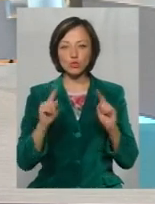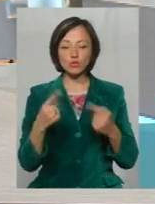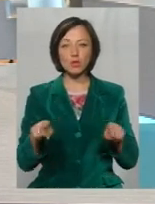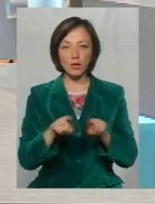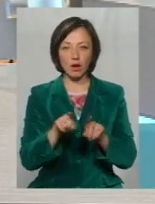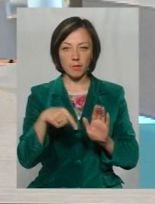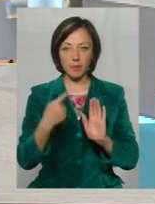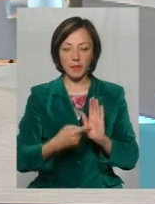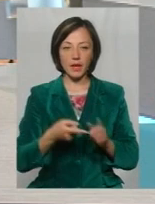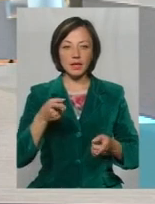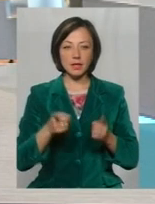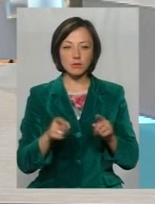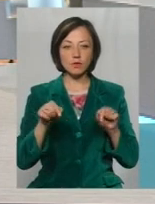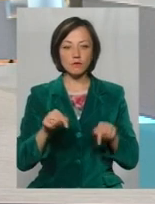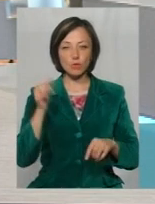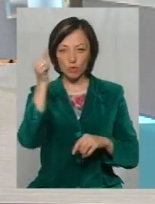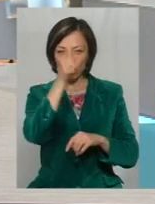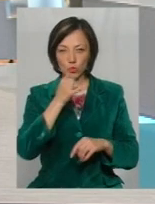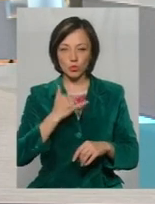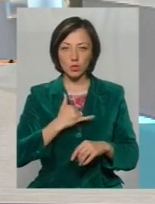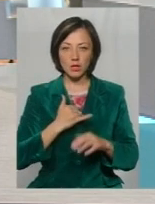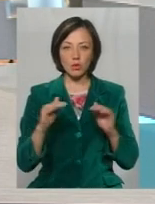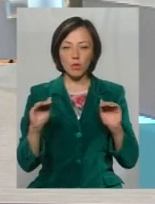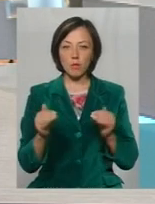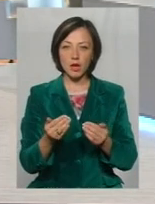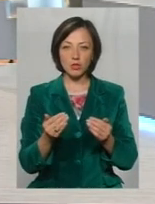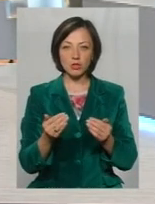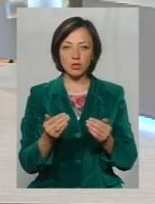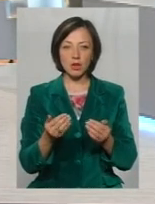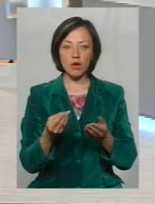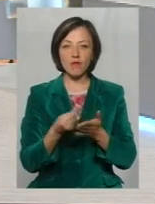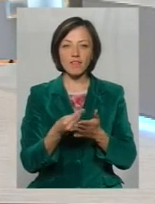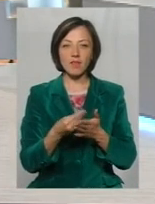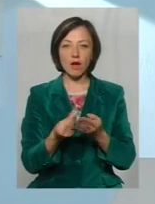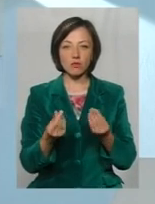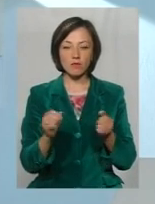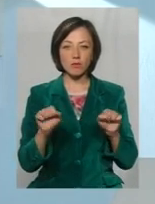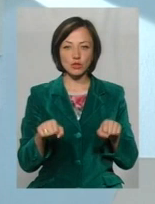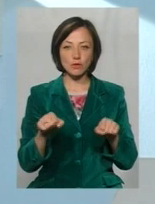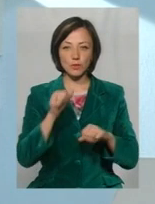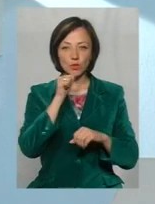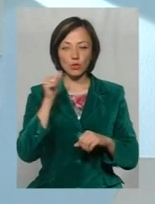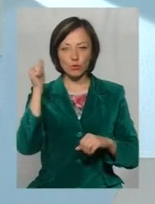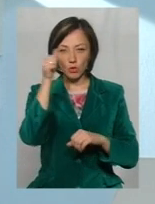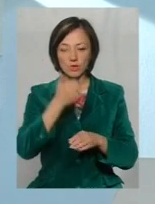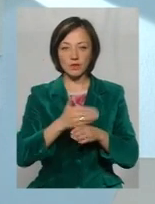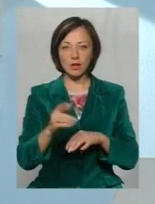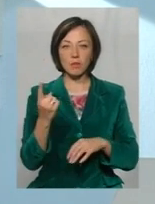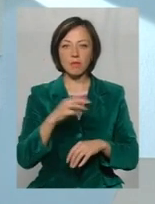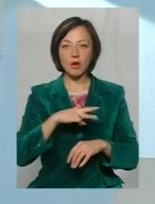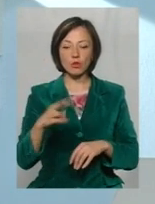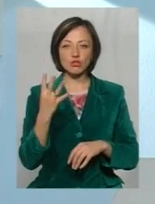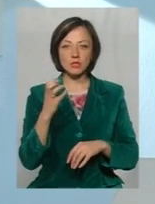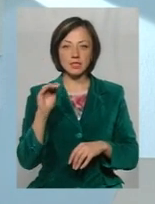Дійсно, в цьому році в нас досить обмежене коло фінансових ресурсів. В минулому році ми виділяли